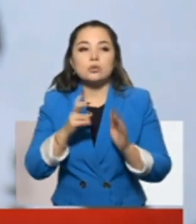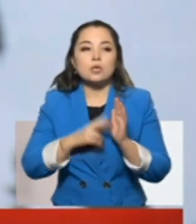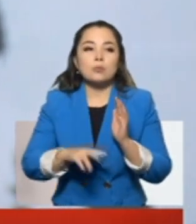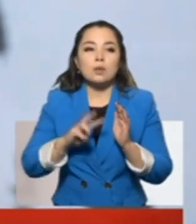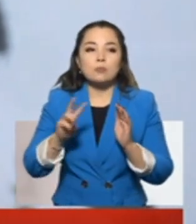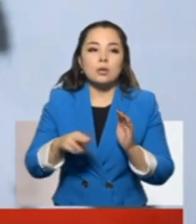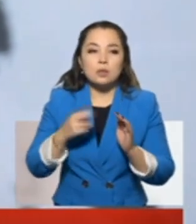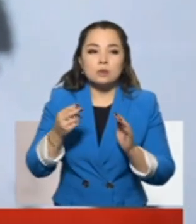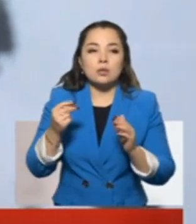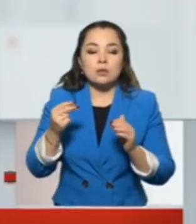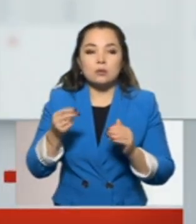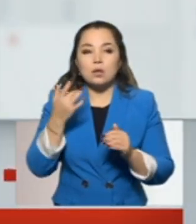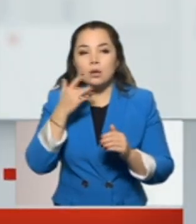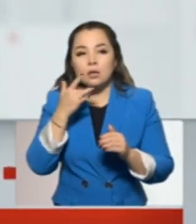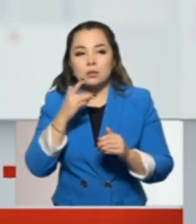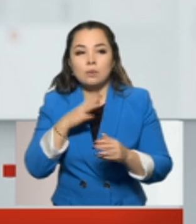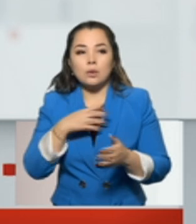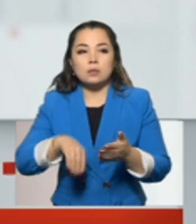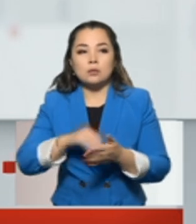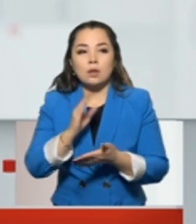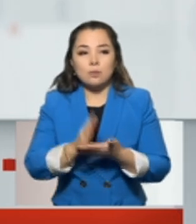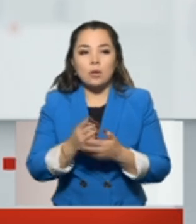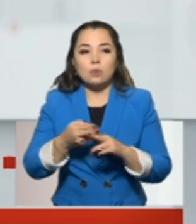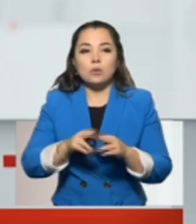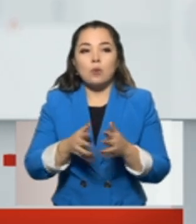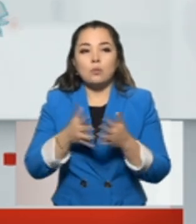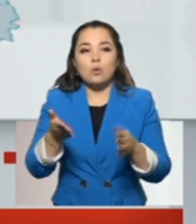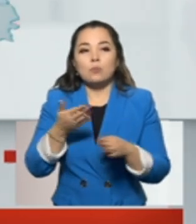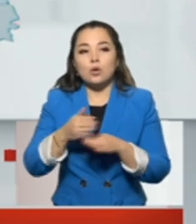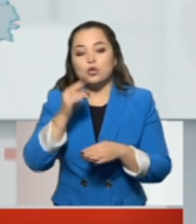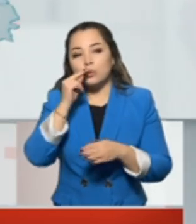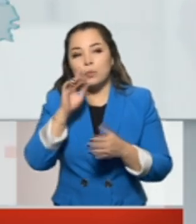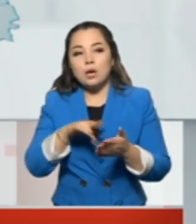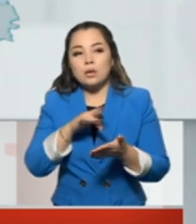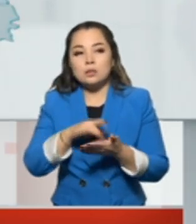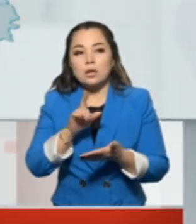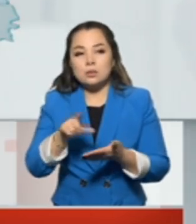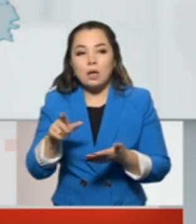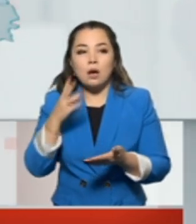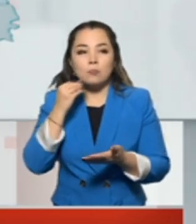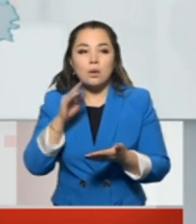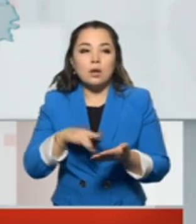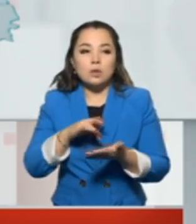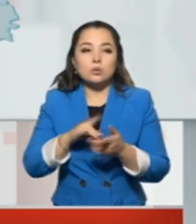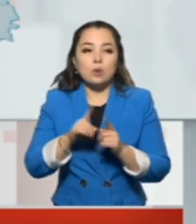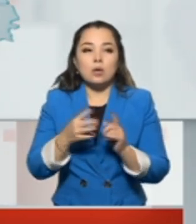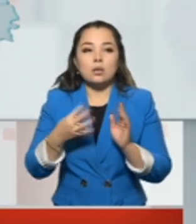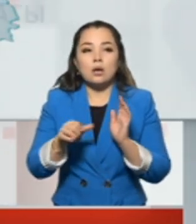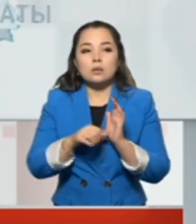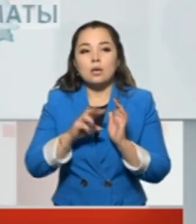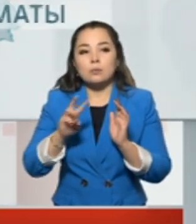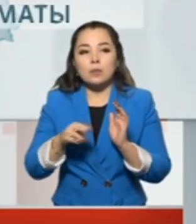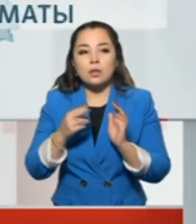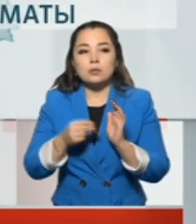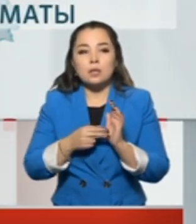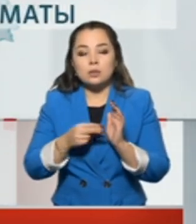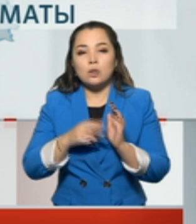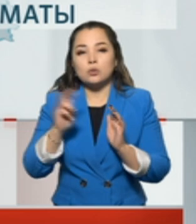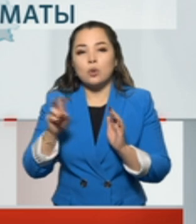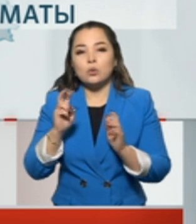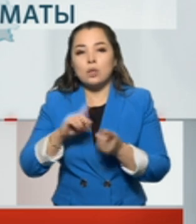миллиард теңгеге ақш ақшасын сатып алған. Оның басым бөлігі шымкенттіктер. Алматылықтар да 46 миллиард теңгесін